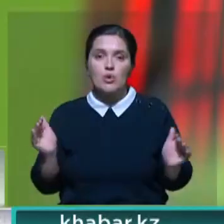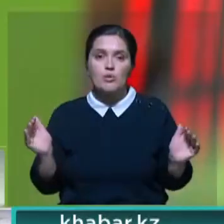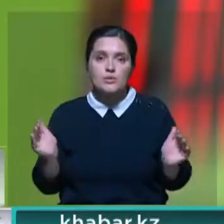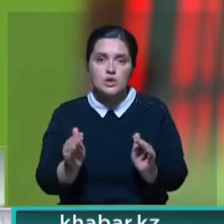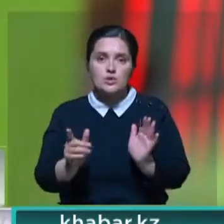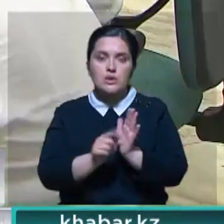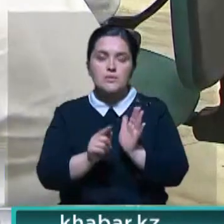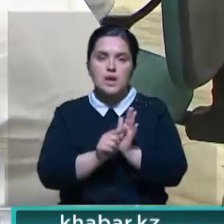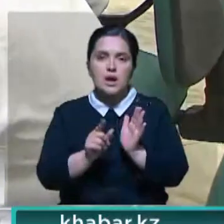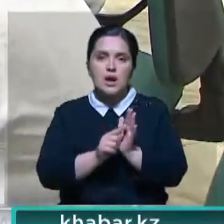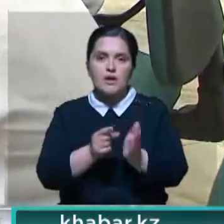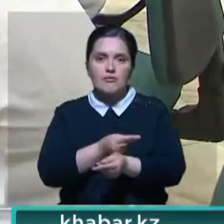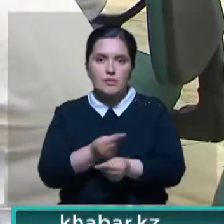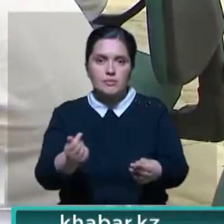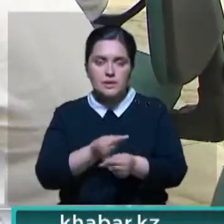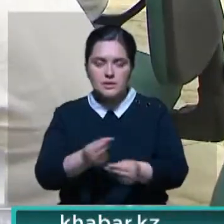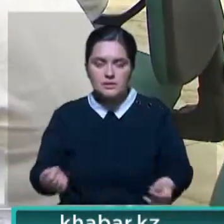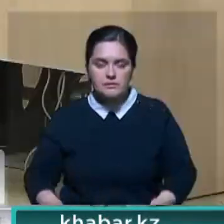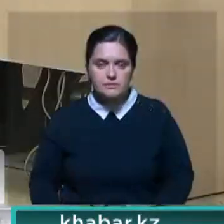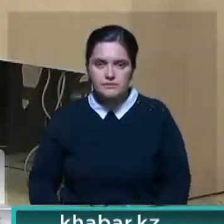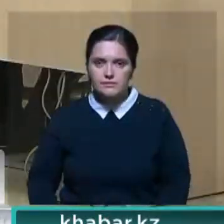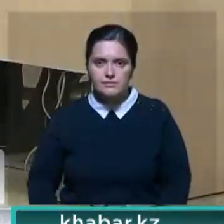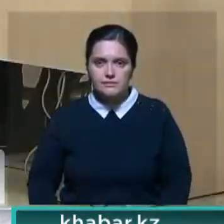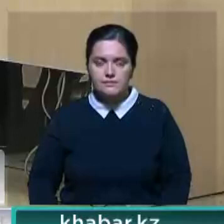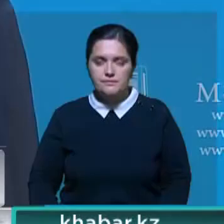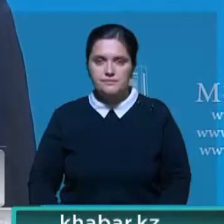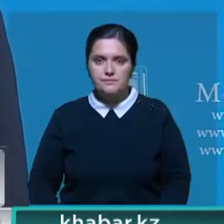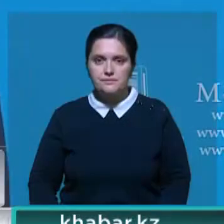приведет к уменьшению размера пенсионных выплат.